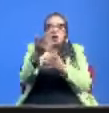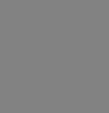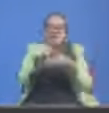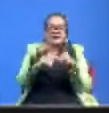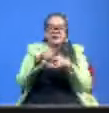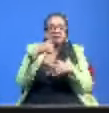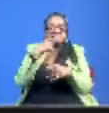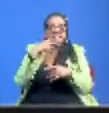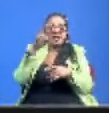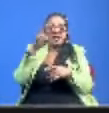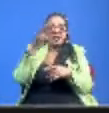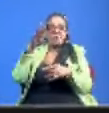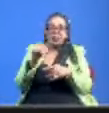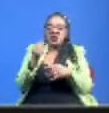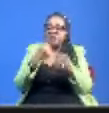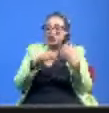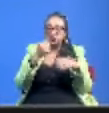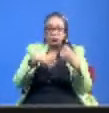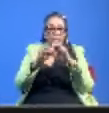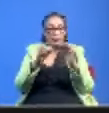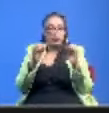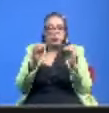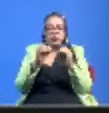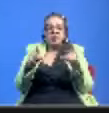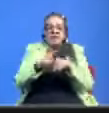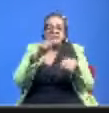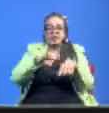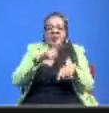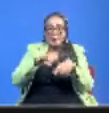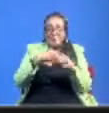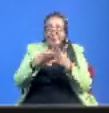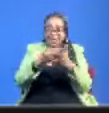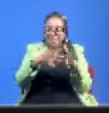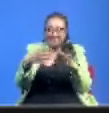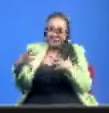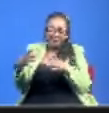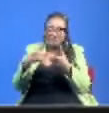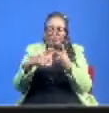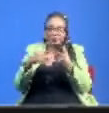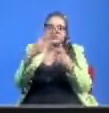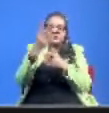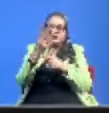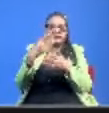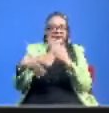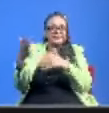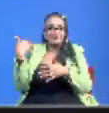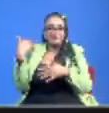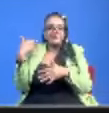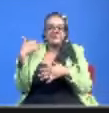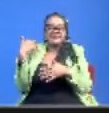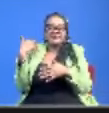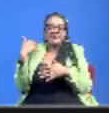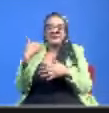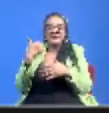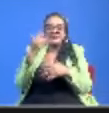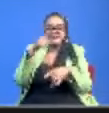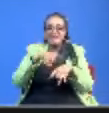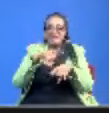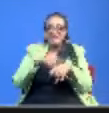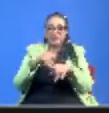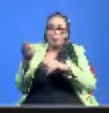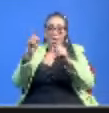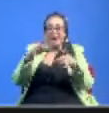NEMA kwa kutochukua hatua yoyote hata baada ya fedha kutengwa miaka 4 iliyopita. Kuna wakati tumekuja na